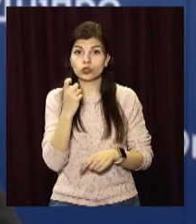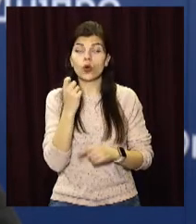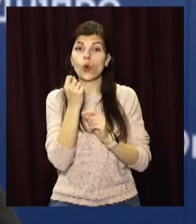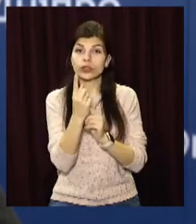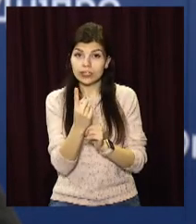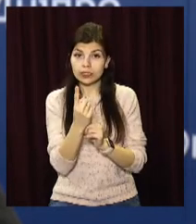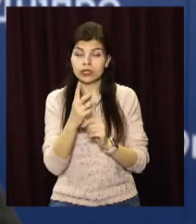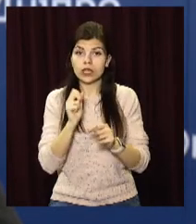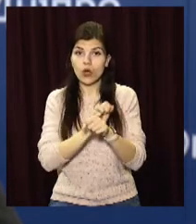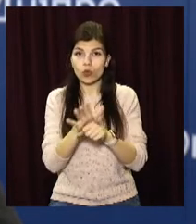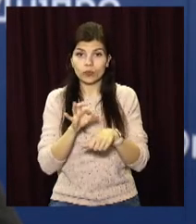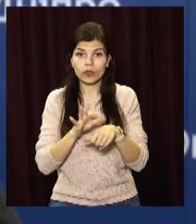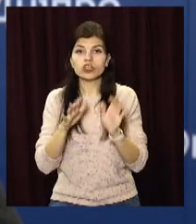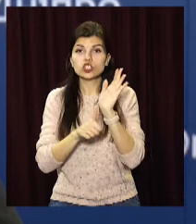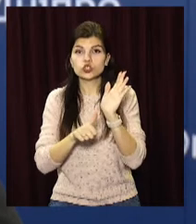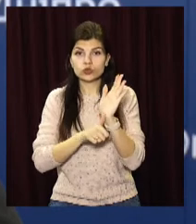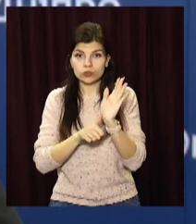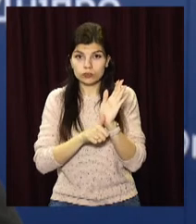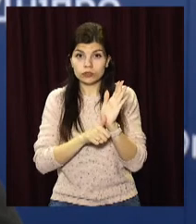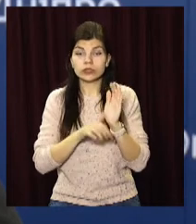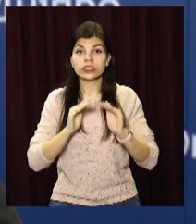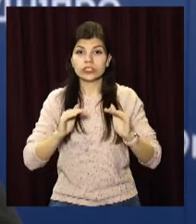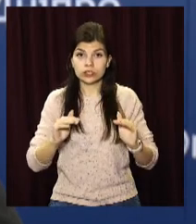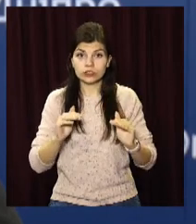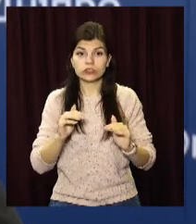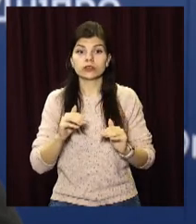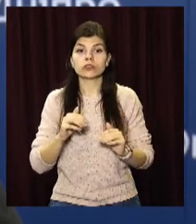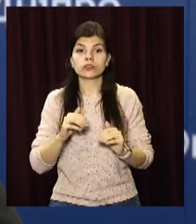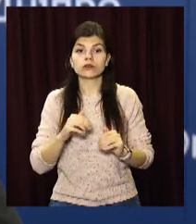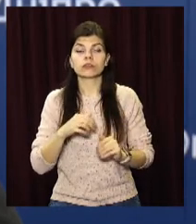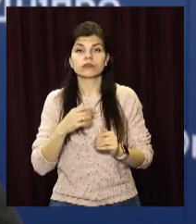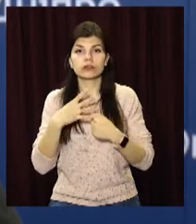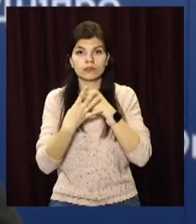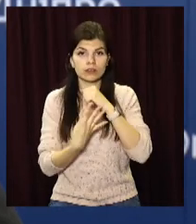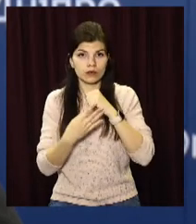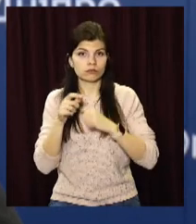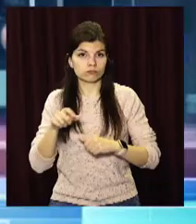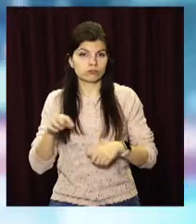111 пацієнтів на ковід, в 6-й дитячій лікарні 18 пацієнтів на ковід.